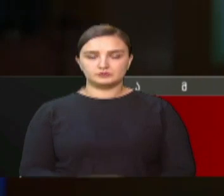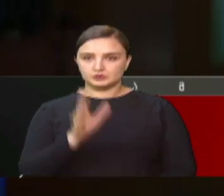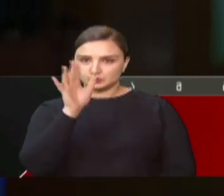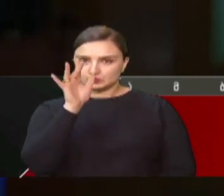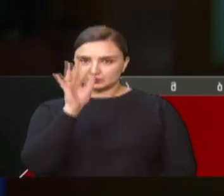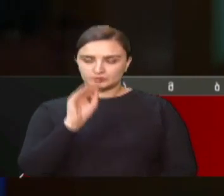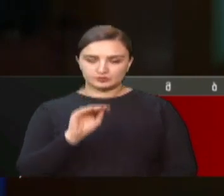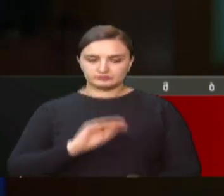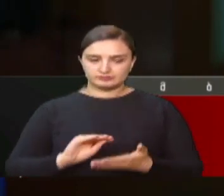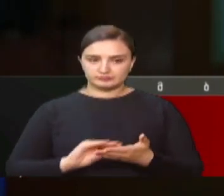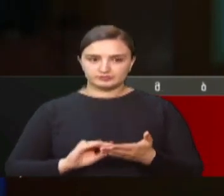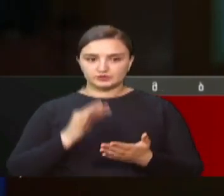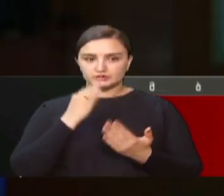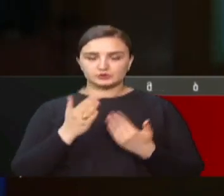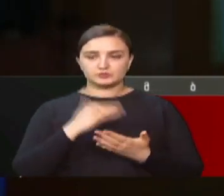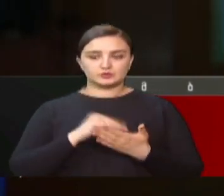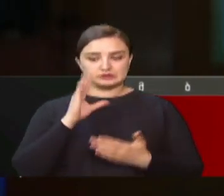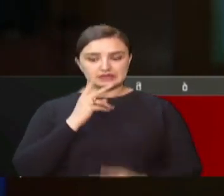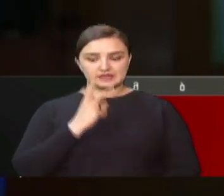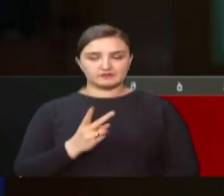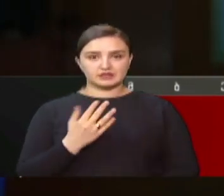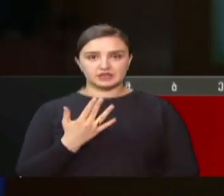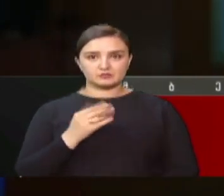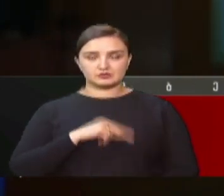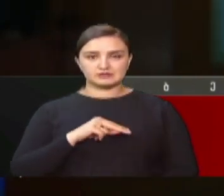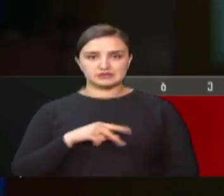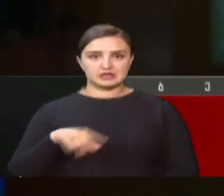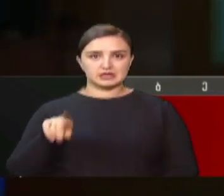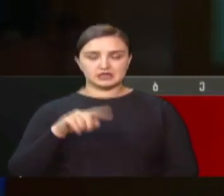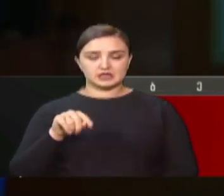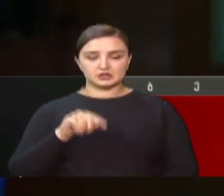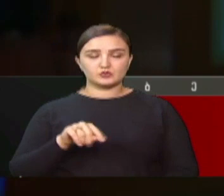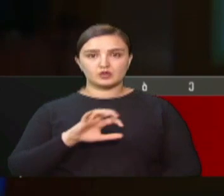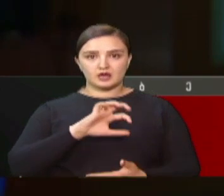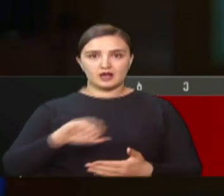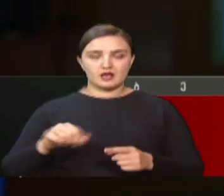იუმორის, მაგრამ შემდგომ როცა დავინახე, რომ რამდენიმე სააგენტომ გააზიარა ამ რომანის